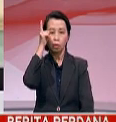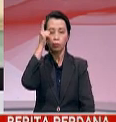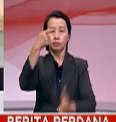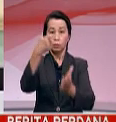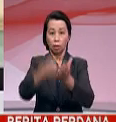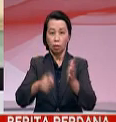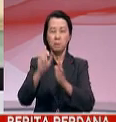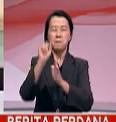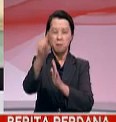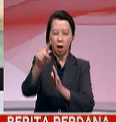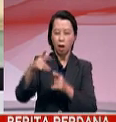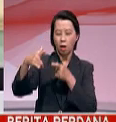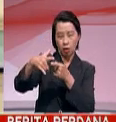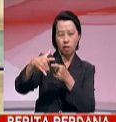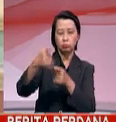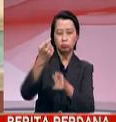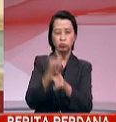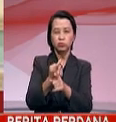harga tinggi kerana